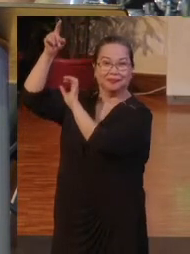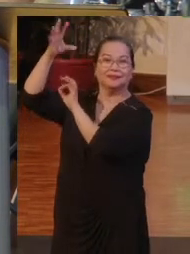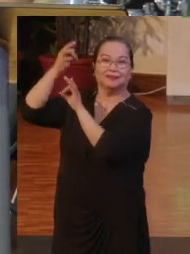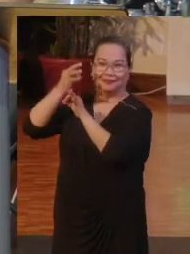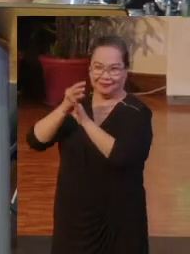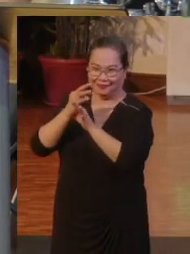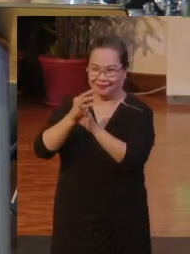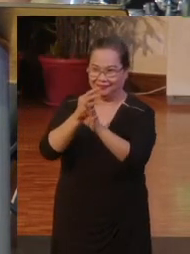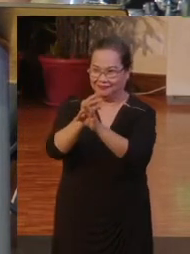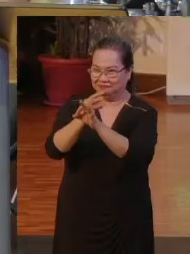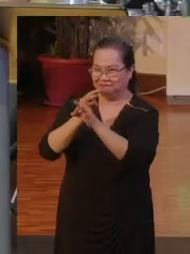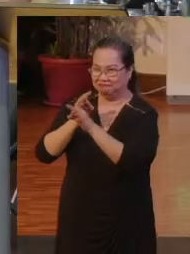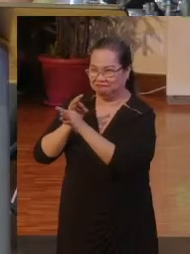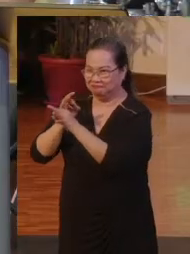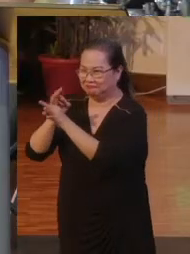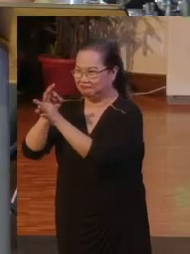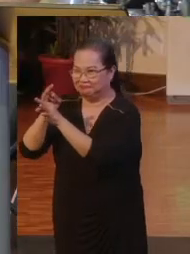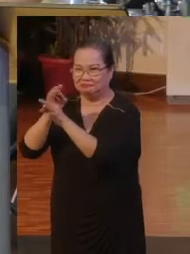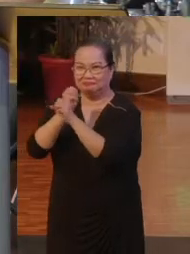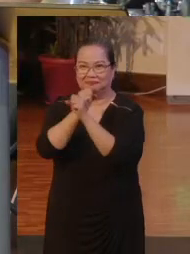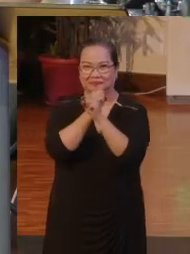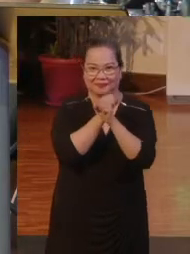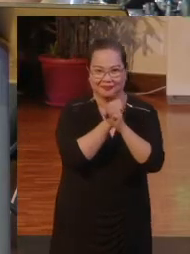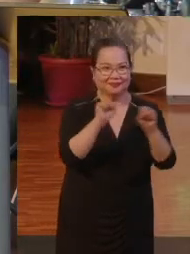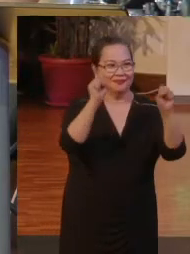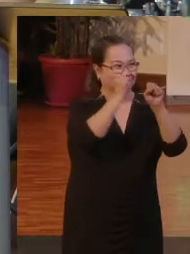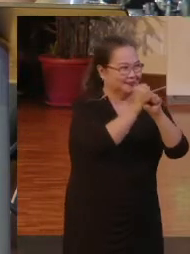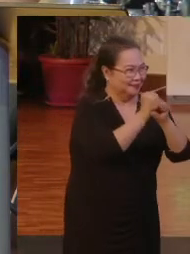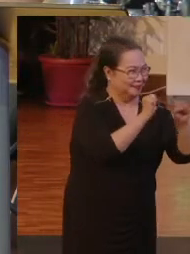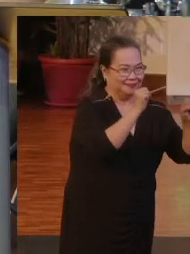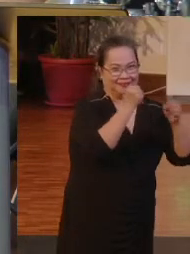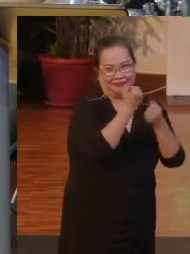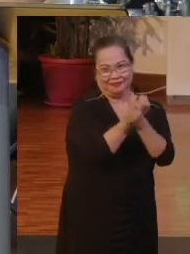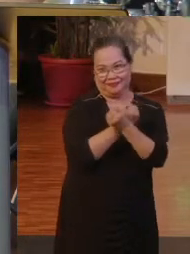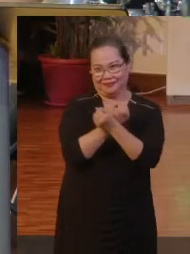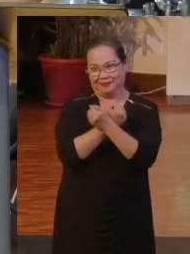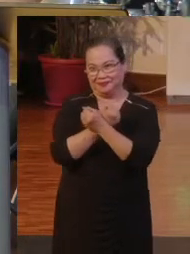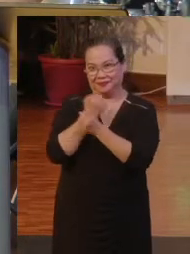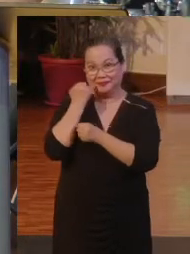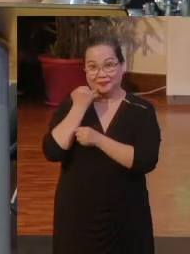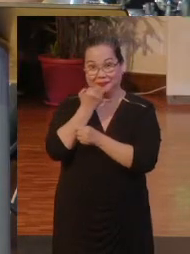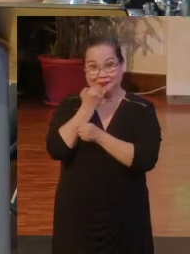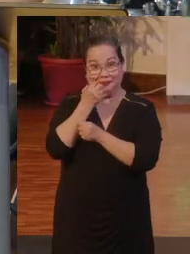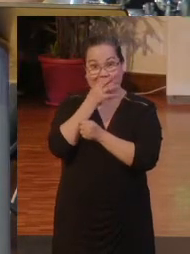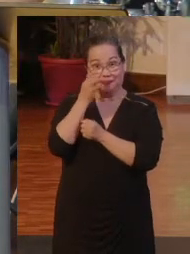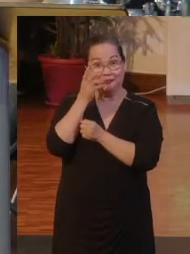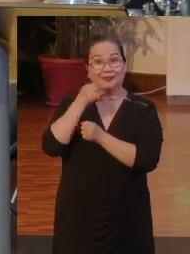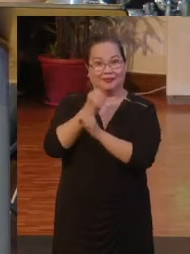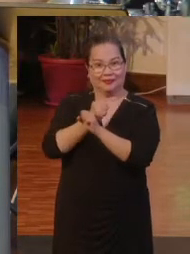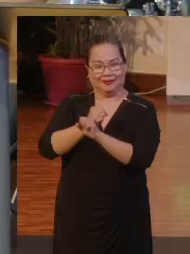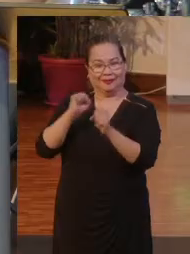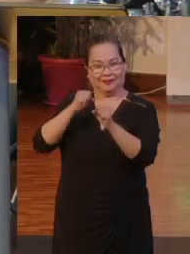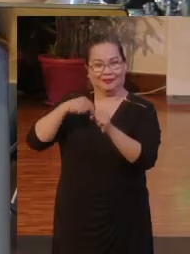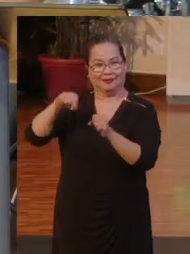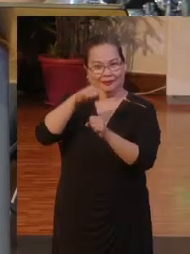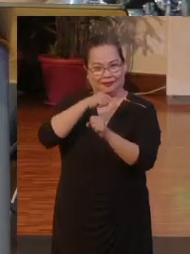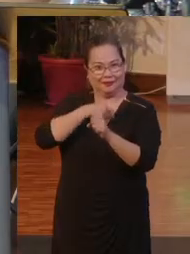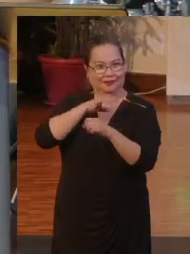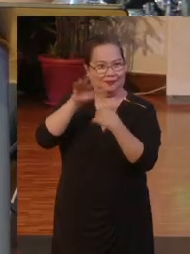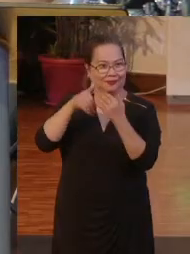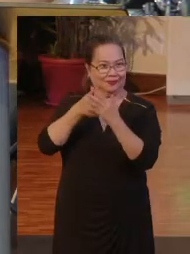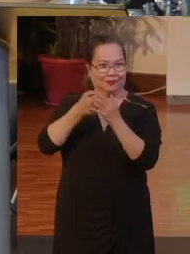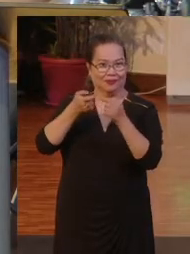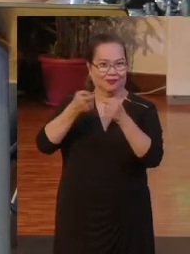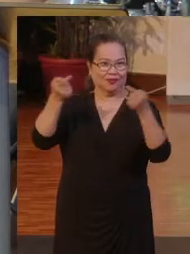Diyos sa pagliligtas, sa pagkaalipin ng Israel at sa pagliligtas sa atin mula